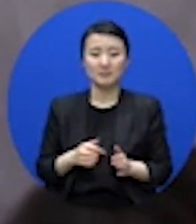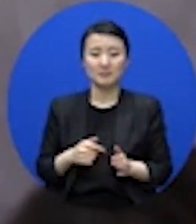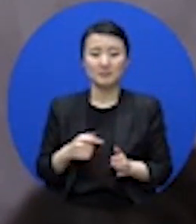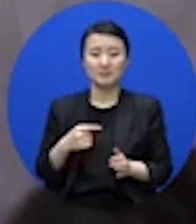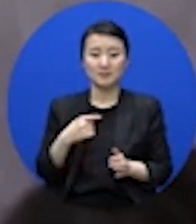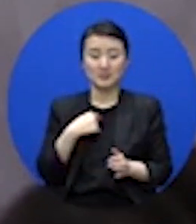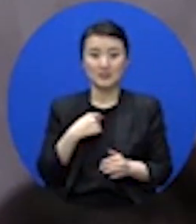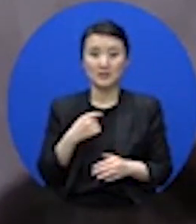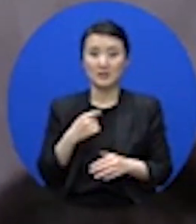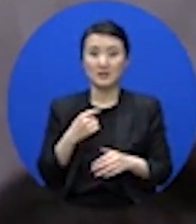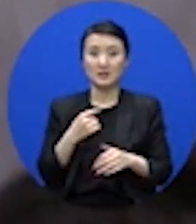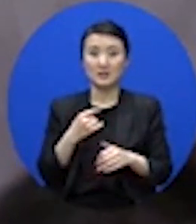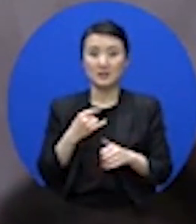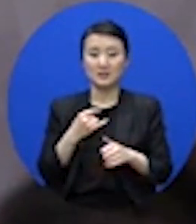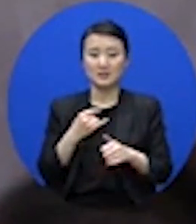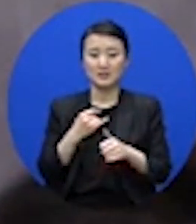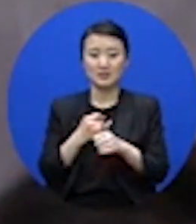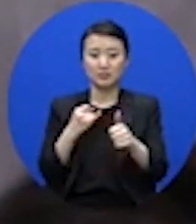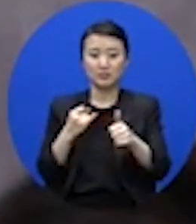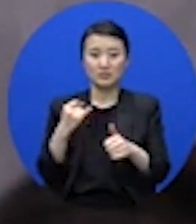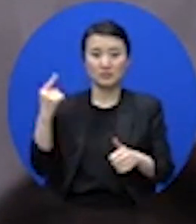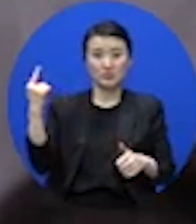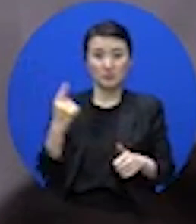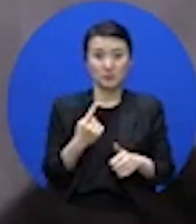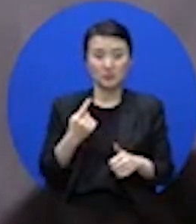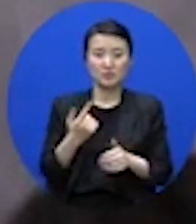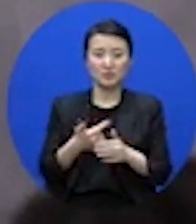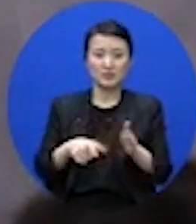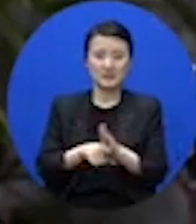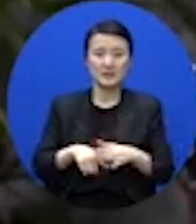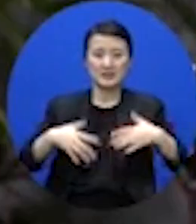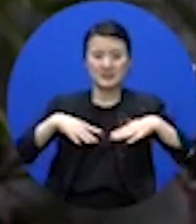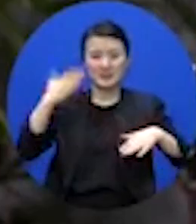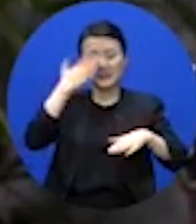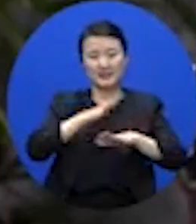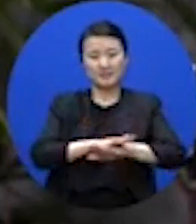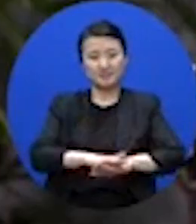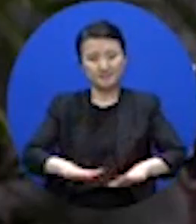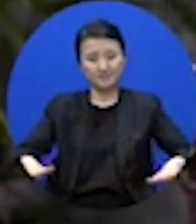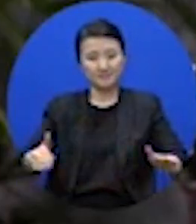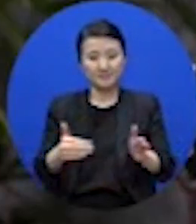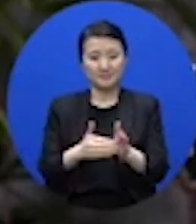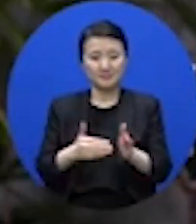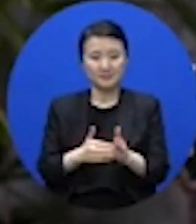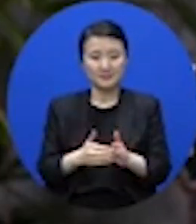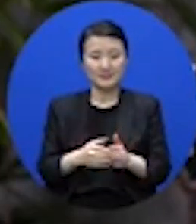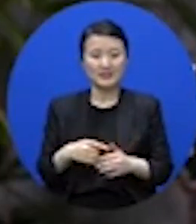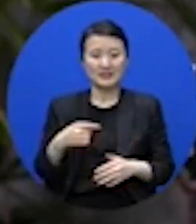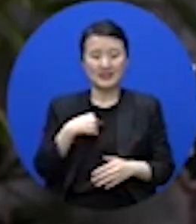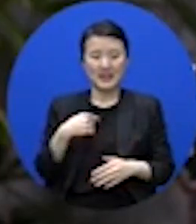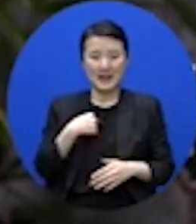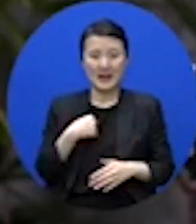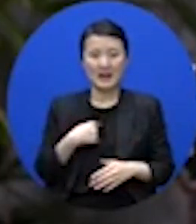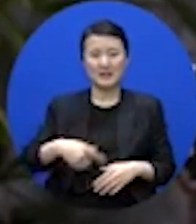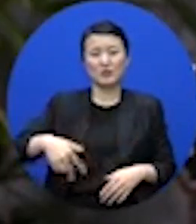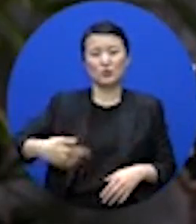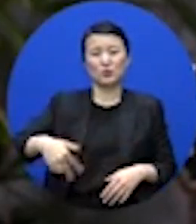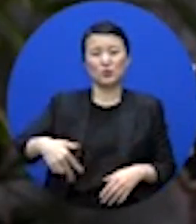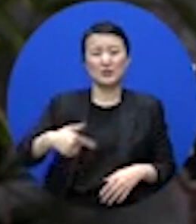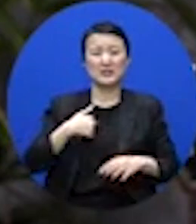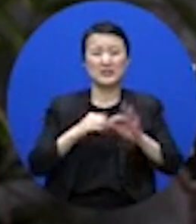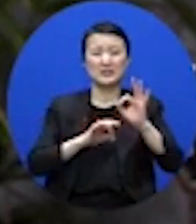오신다고 이불 요를 세 거를 깔았어요. 근데 아침에 자고 일하니 세 개의 지도를 그렸어요, 제가.